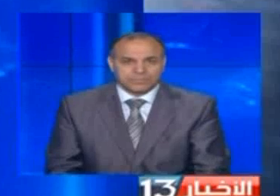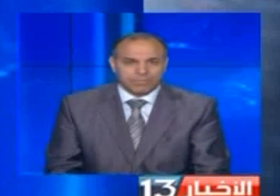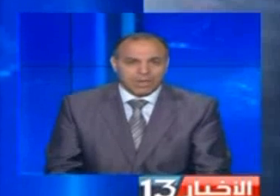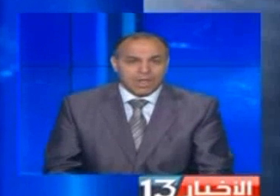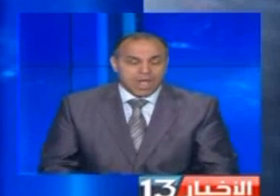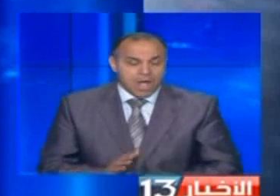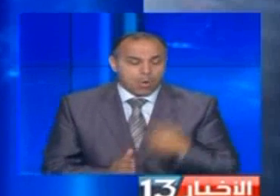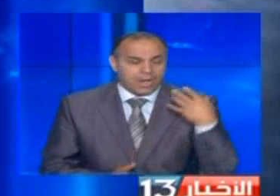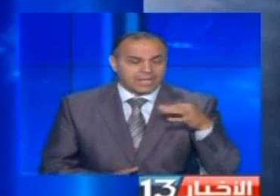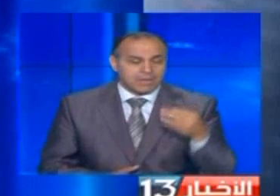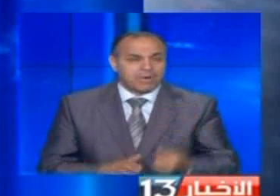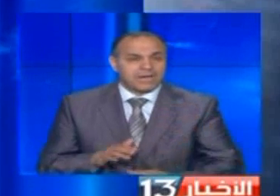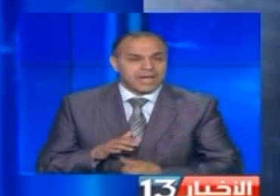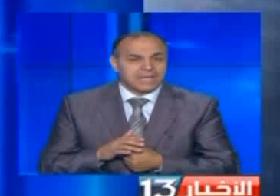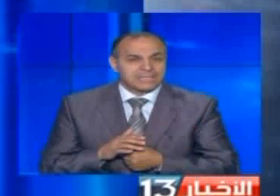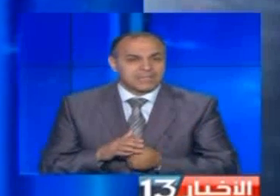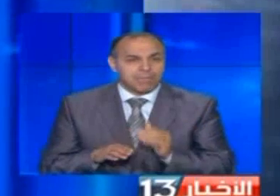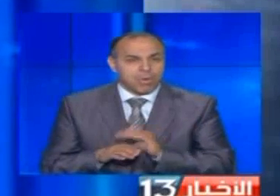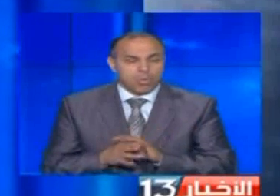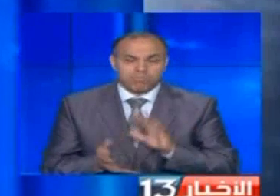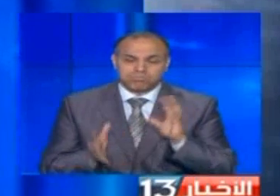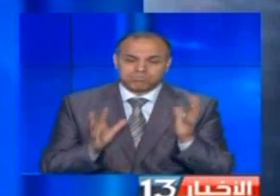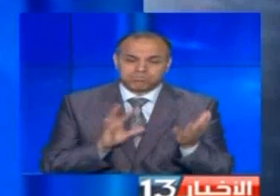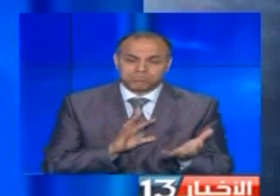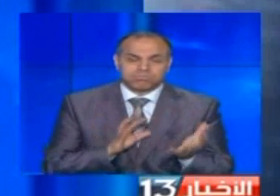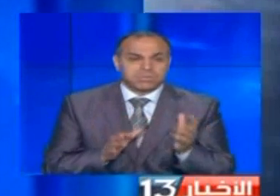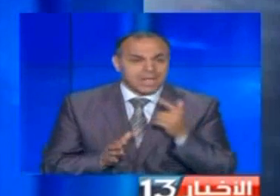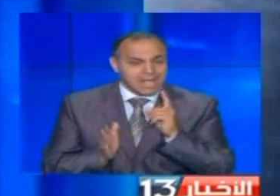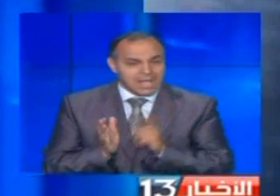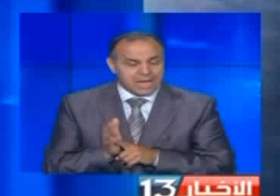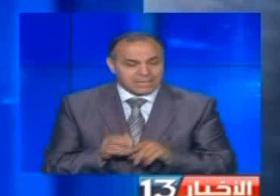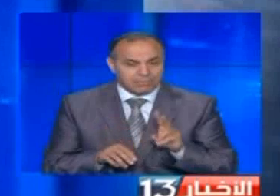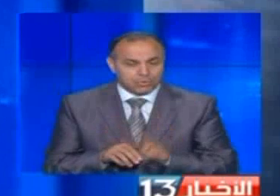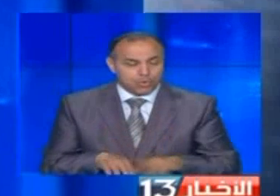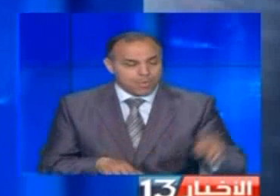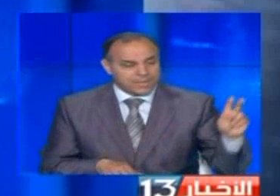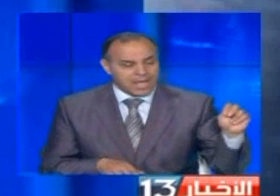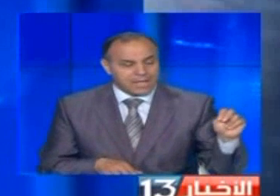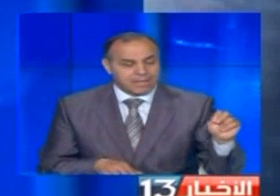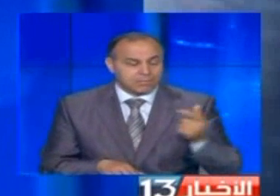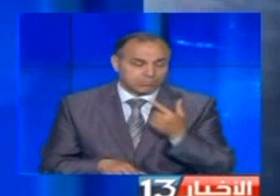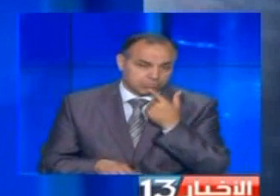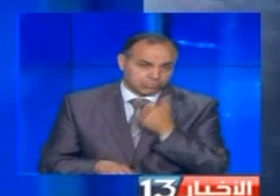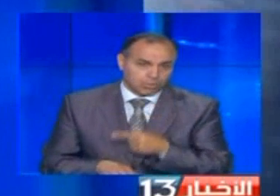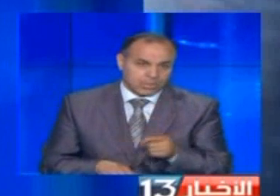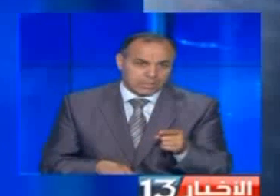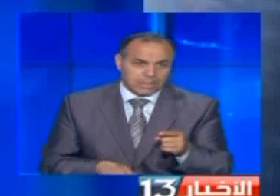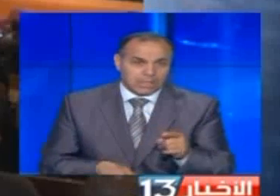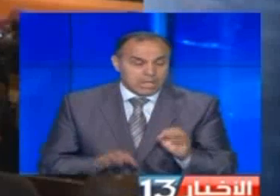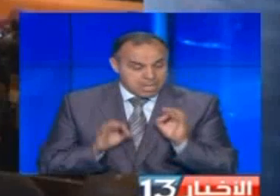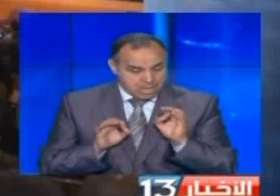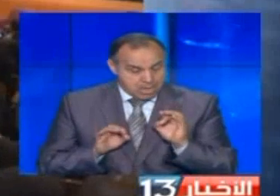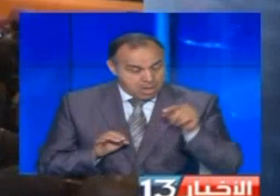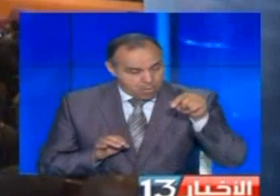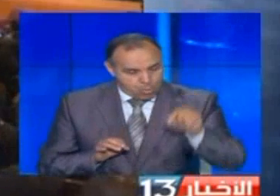في أول خطاب رئيسي له بشأن التغيرات المناخية، أكد الأمين العام للأمم المتحدة أنطونيو غوتيريس أنه